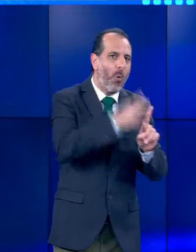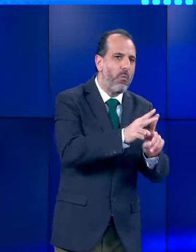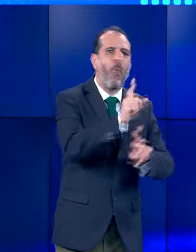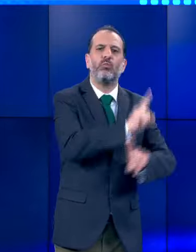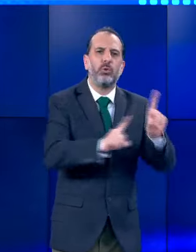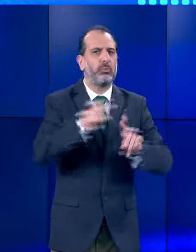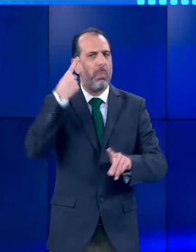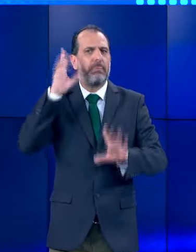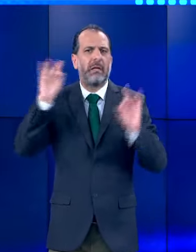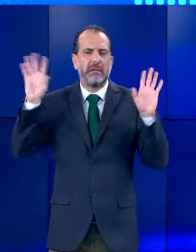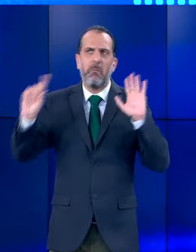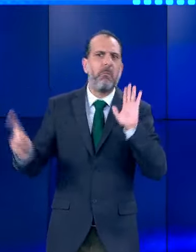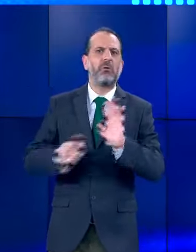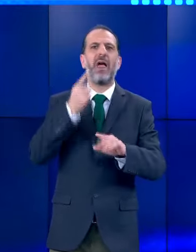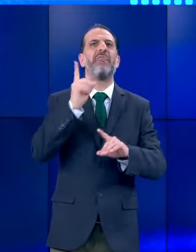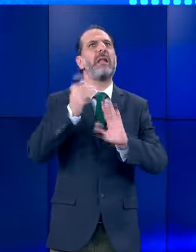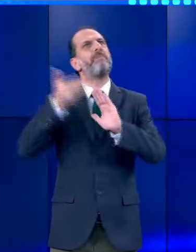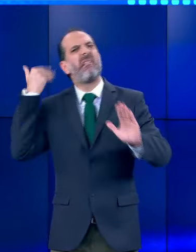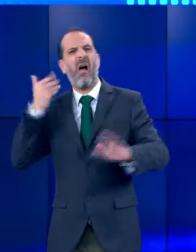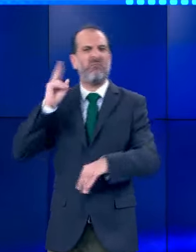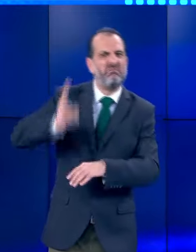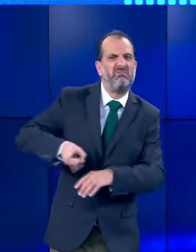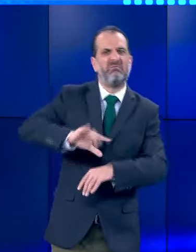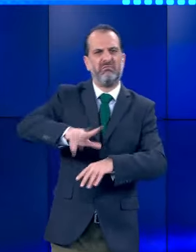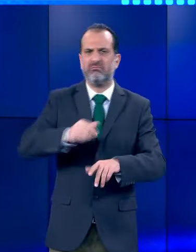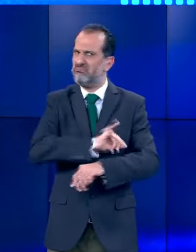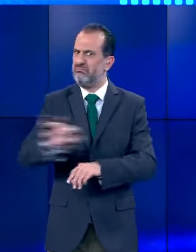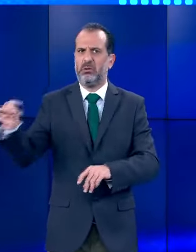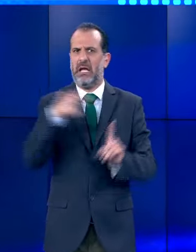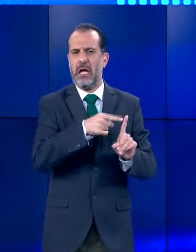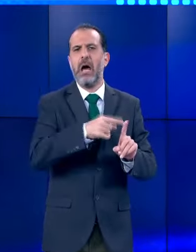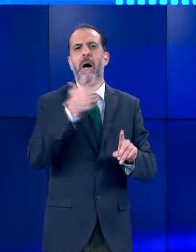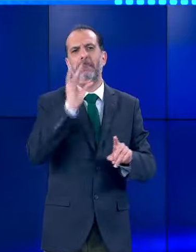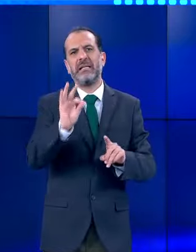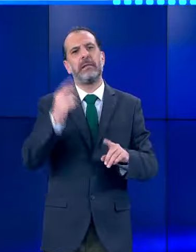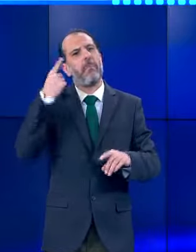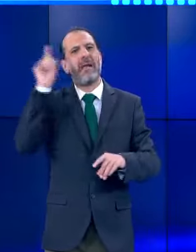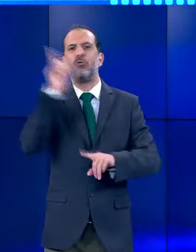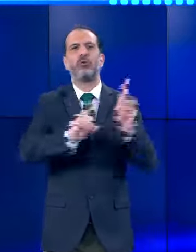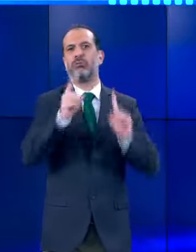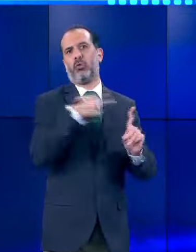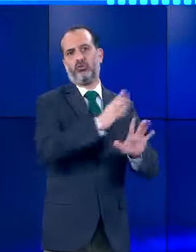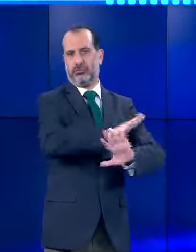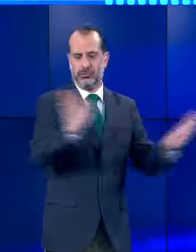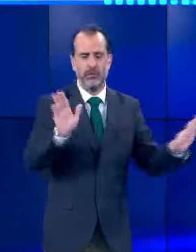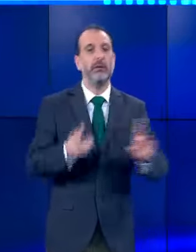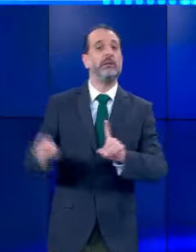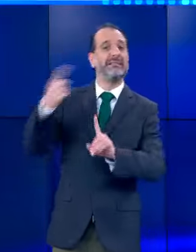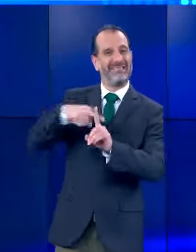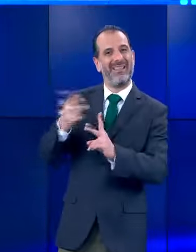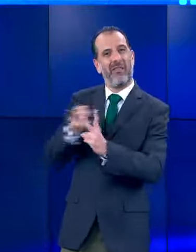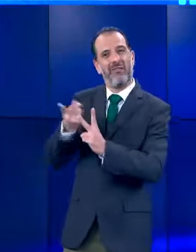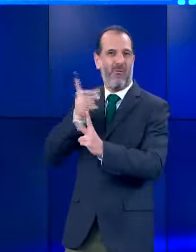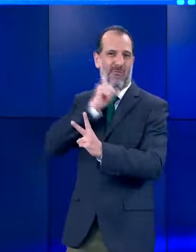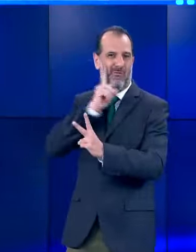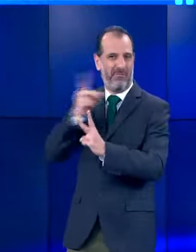ελληνικές αρχές, δεν ήταν συσημασμένος και έτσι λοιπόν αυτή τη στιγμή παραμένει να είναι ο άγνωστος Χ στην υπόθεση. Επίσης, οι δύο κοπέλες